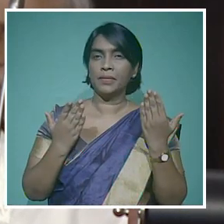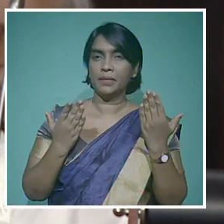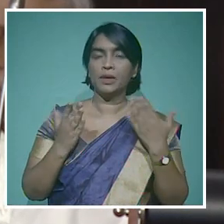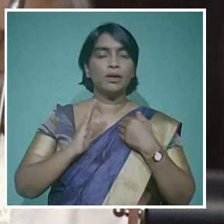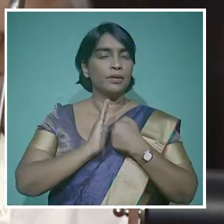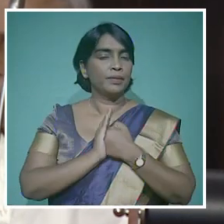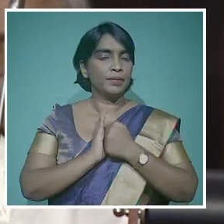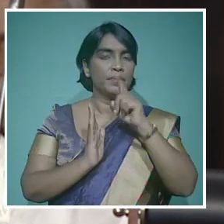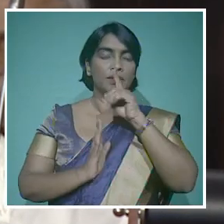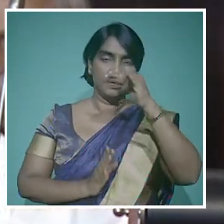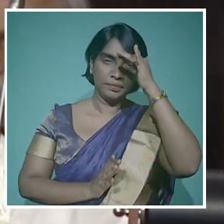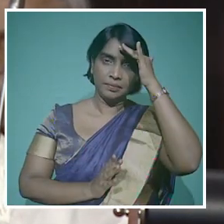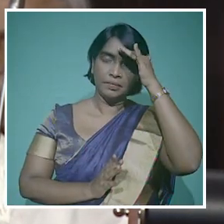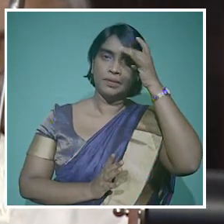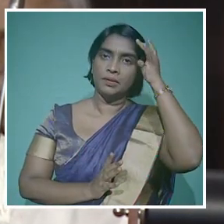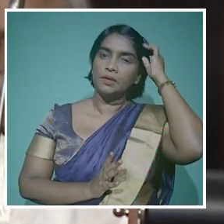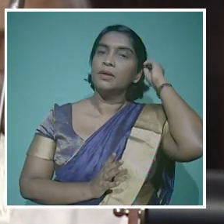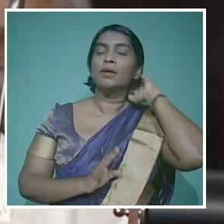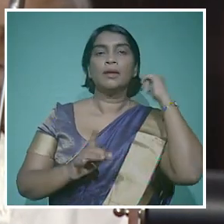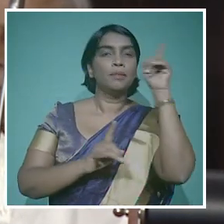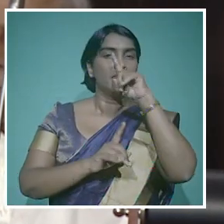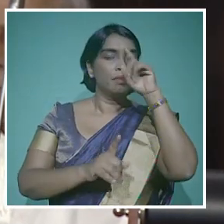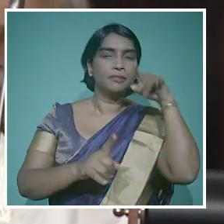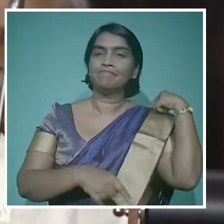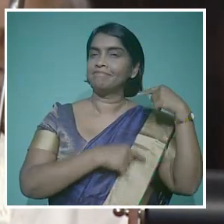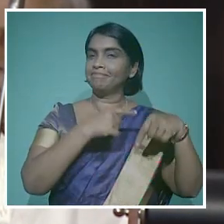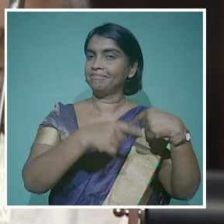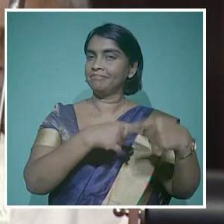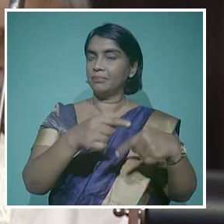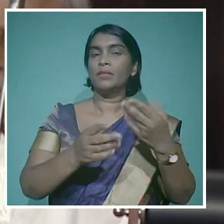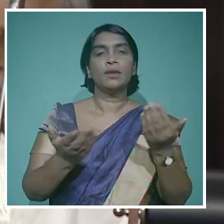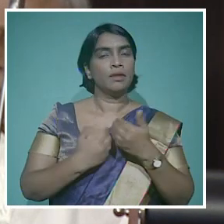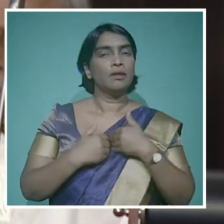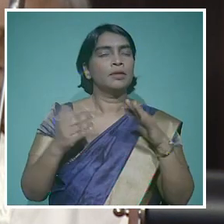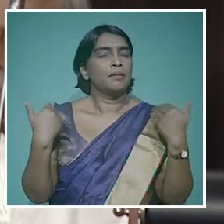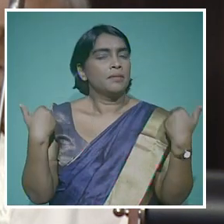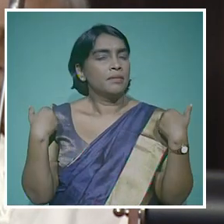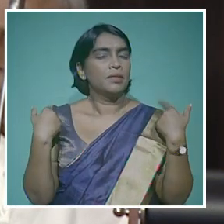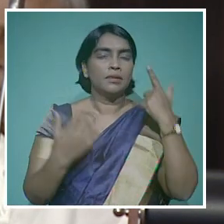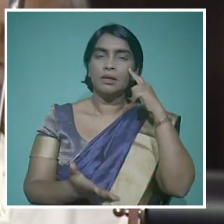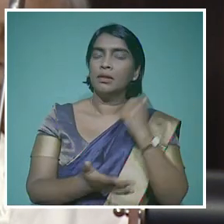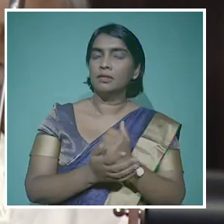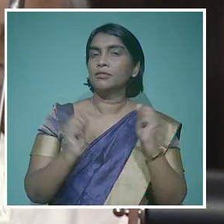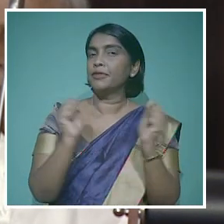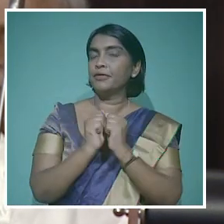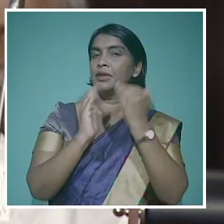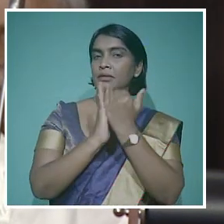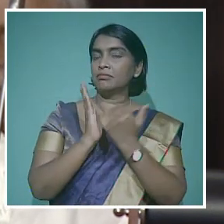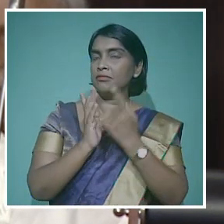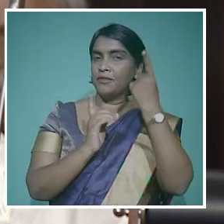ගරු කතානායකතුමනි ගෙවුණු මාස කීපය තුළ අපගත් වෙහෙසකර සහ දුෂ්කර ක්‍රියාපිළිවෙත්